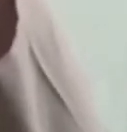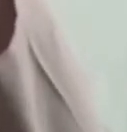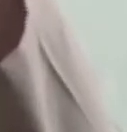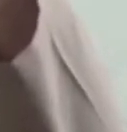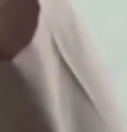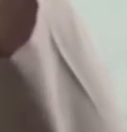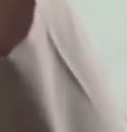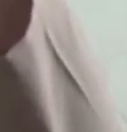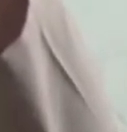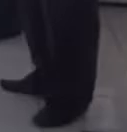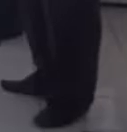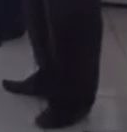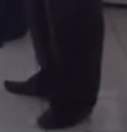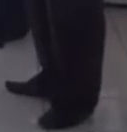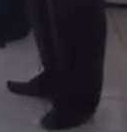sekolah.